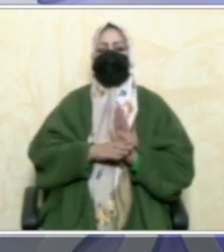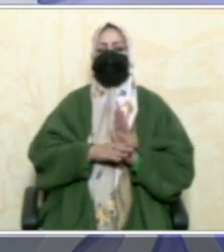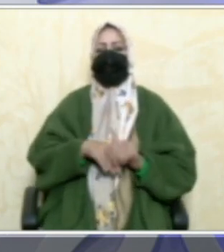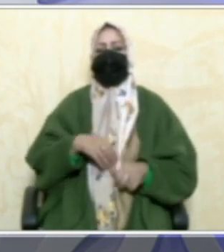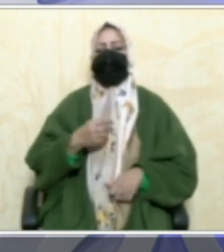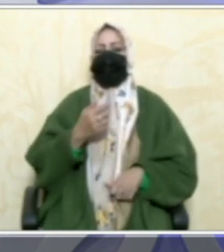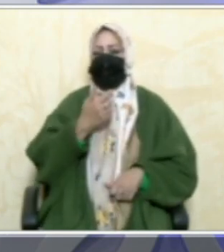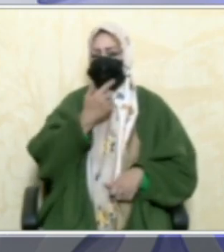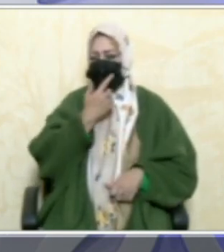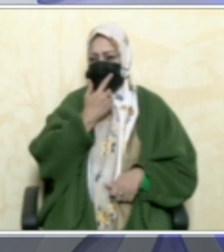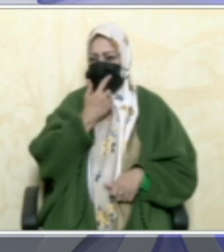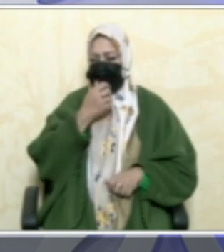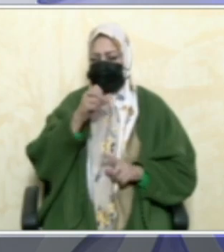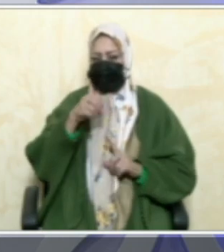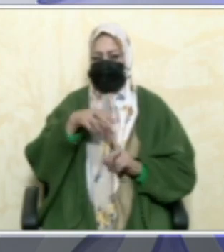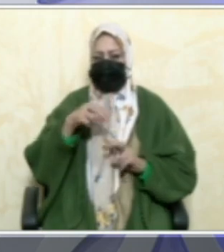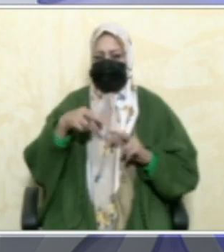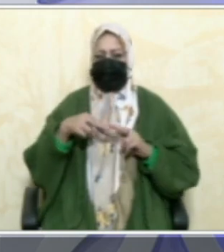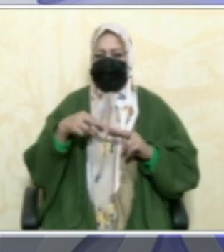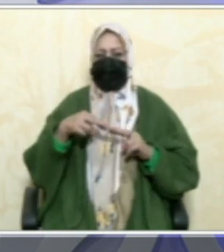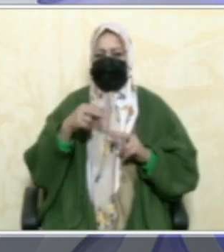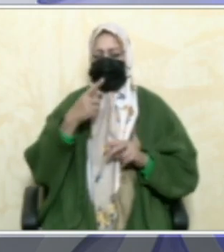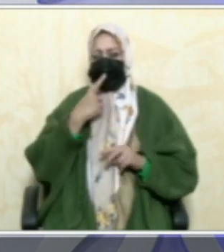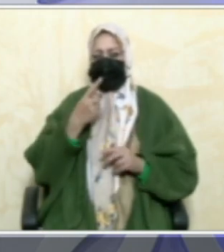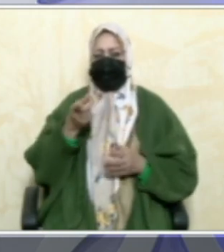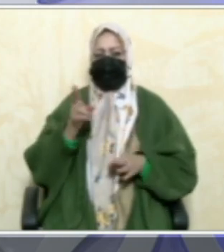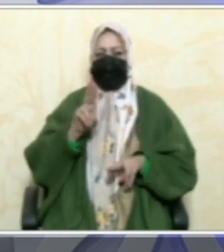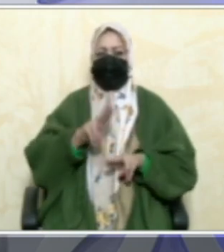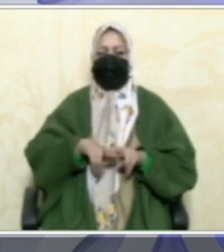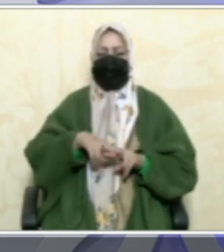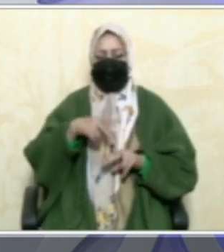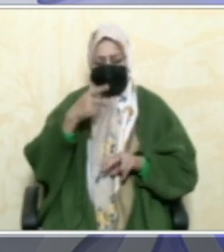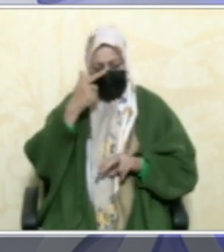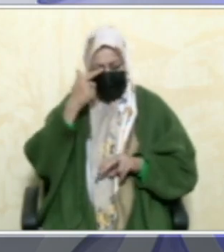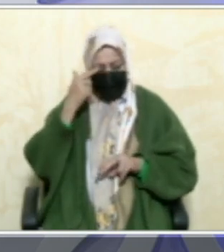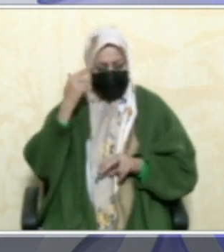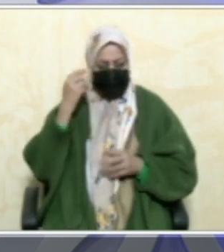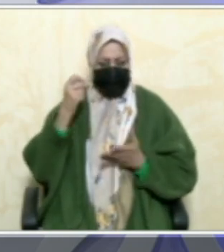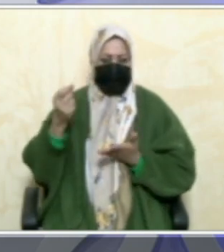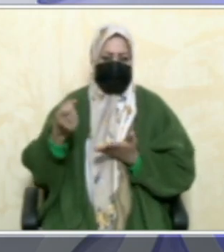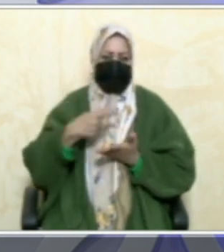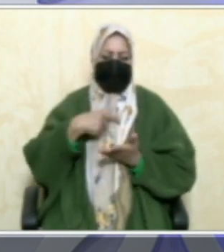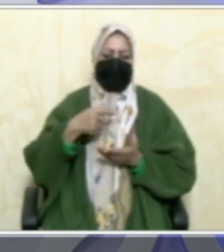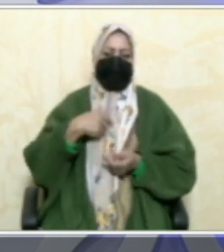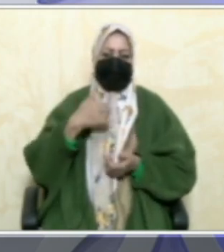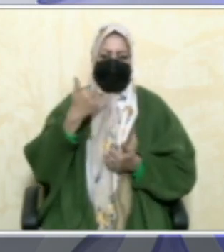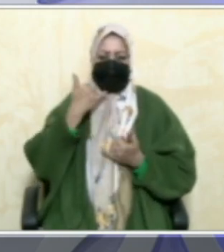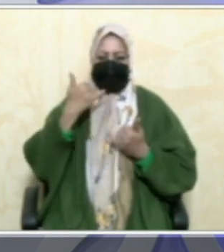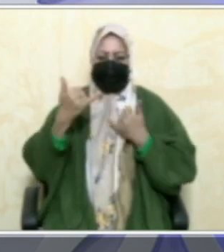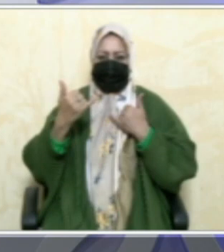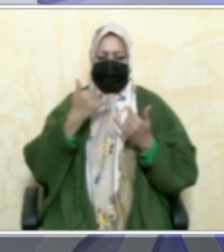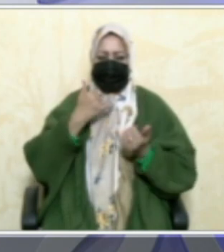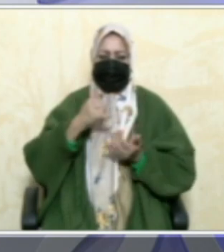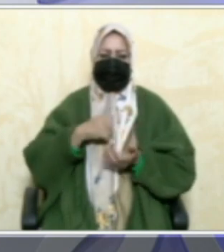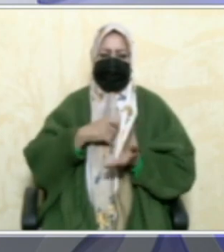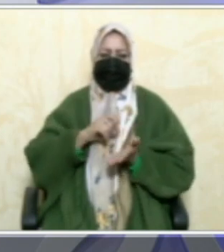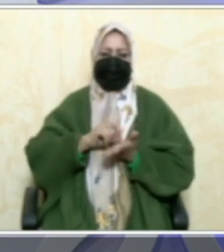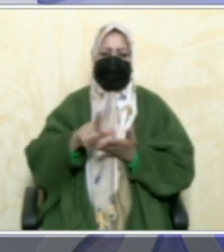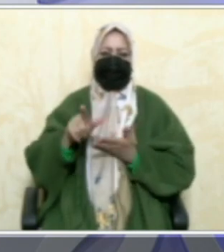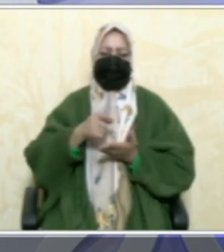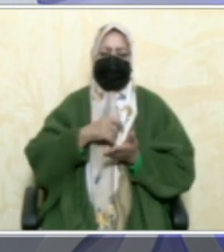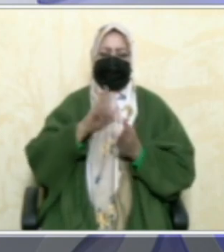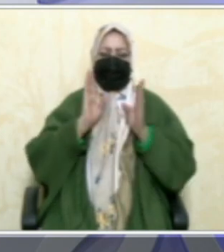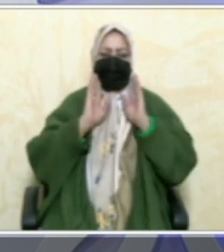اليوتيوب، ويمكنكم أيضا أن تتابعونا على صفحة الفيسبوك لدار الإفتاء